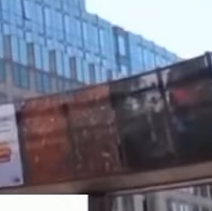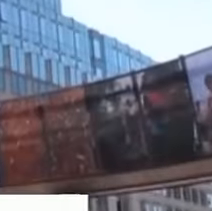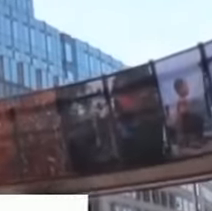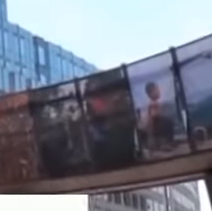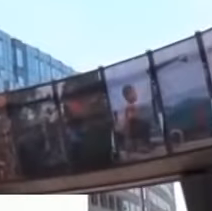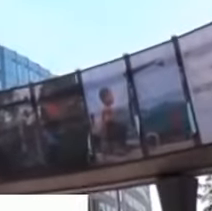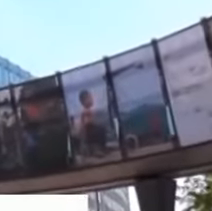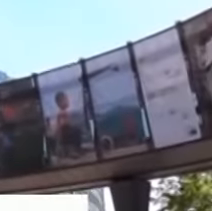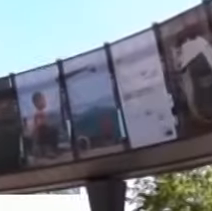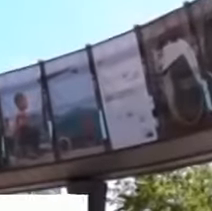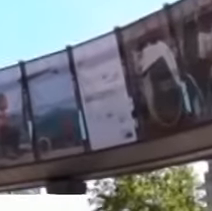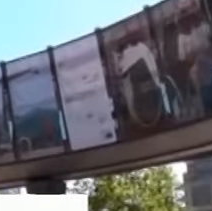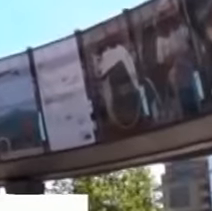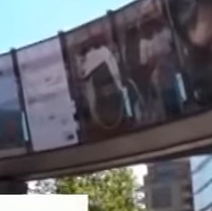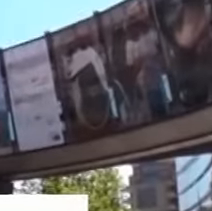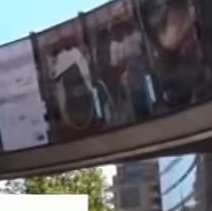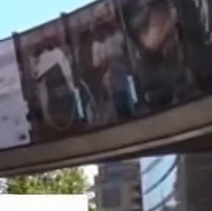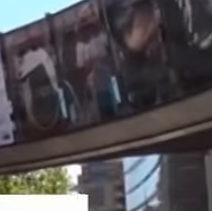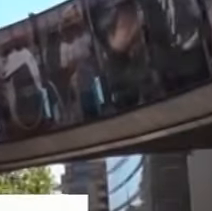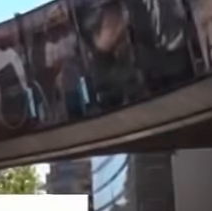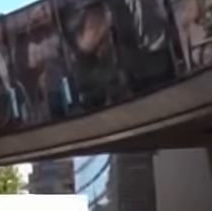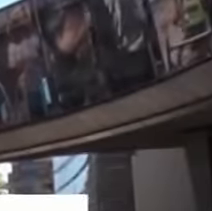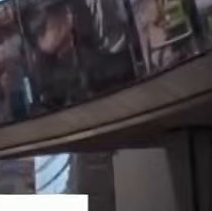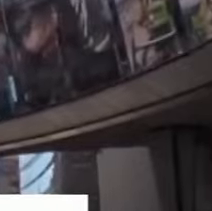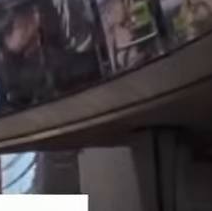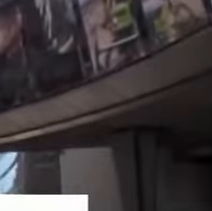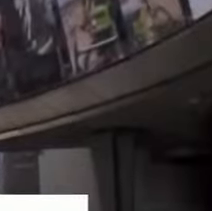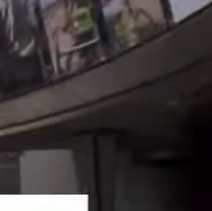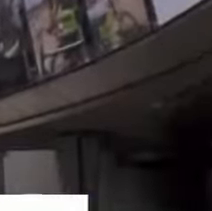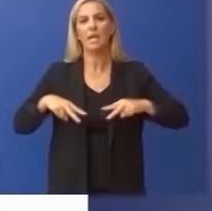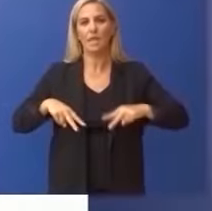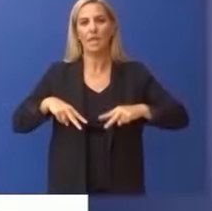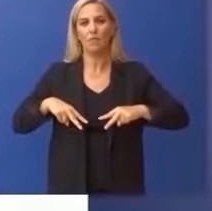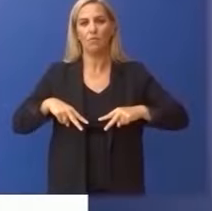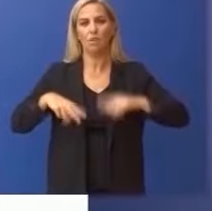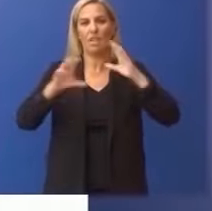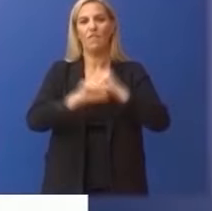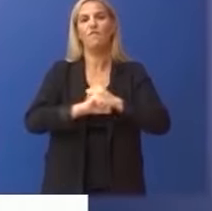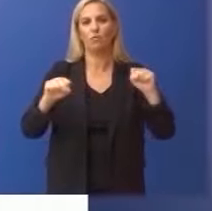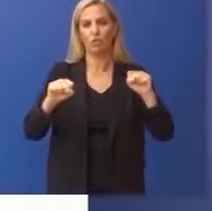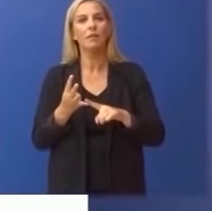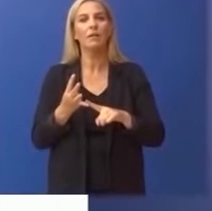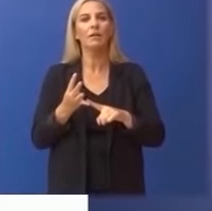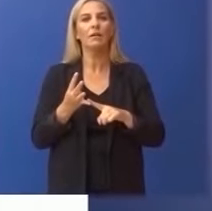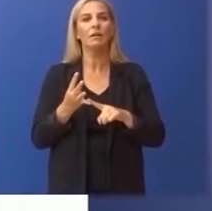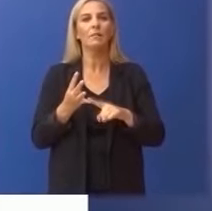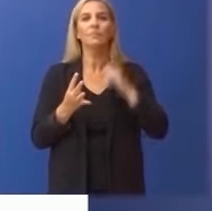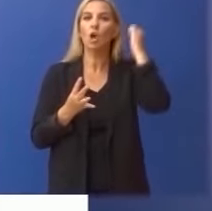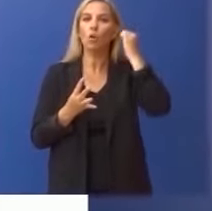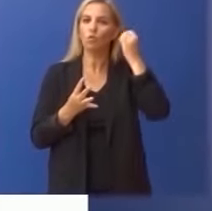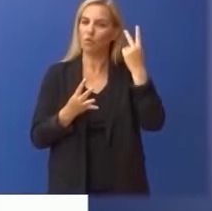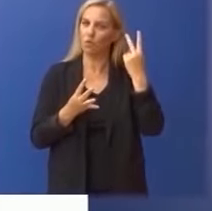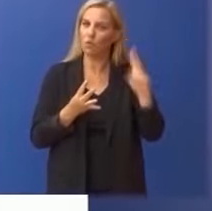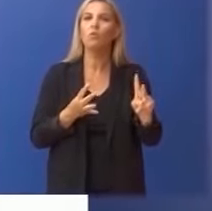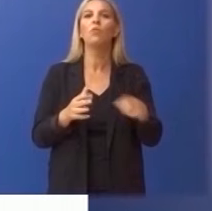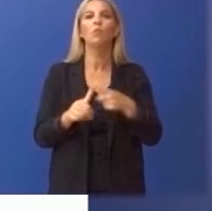Παύλος Μαρινάκης, αναφερόμενος στα όσα έλαβαν χθες χώρα στη Βουλή. Για να προσθέσει πως οι βιοπραγίες, οι πρακτικές των άκρων και η